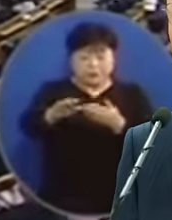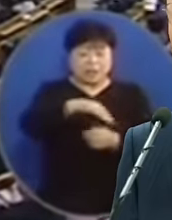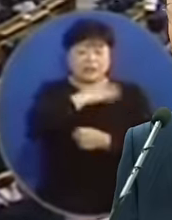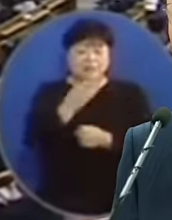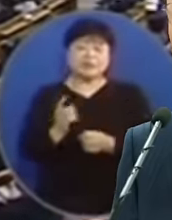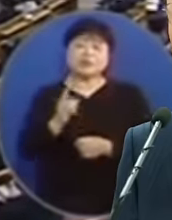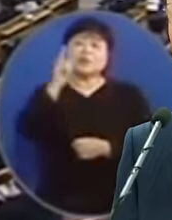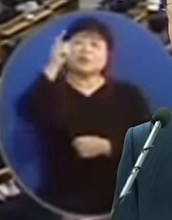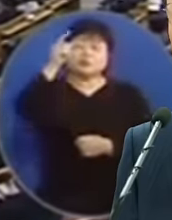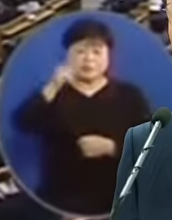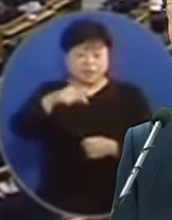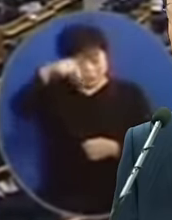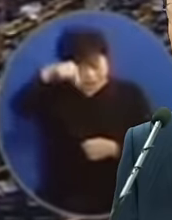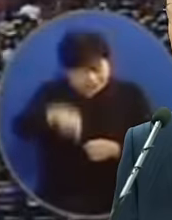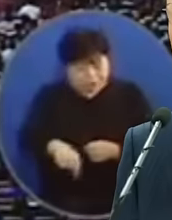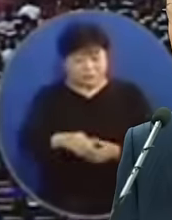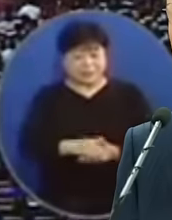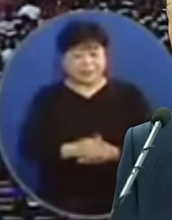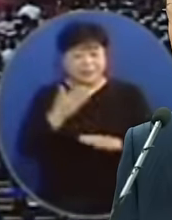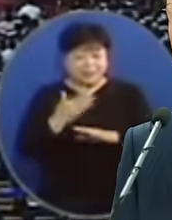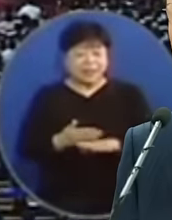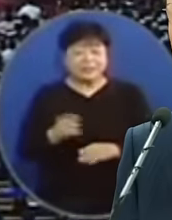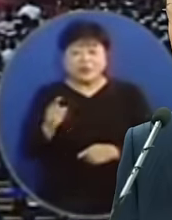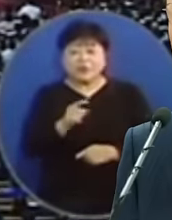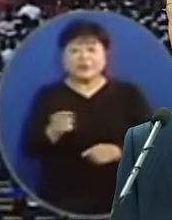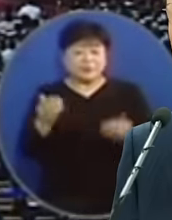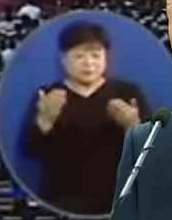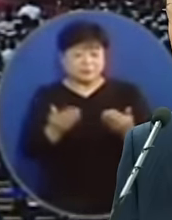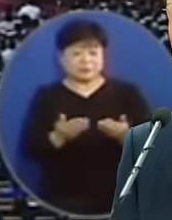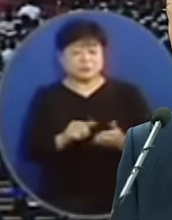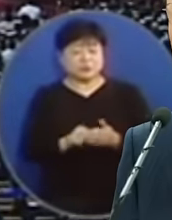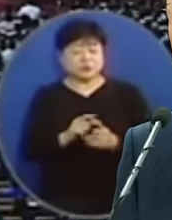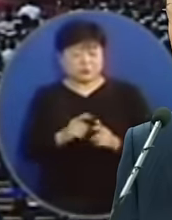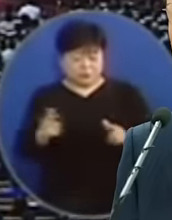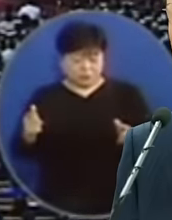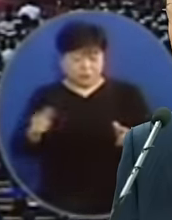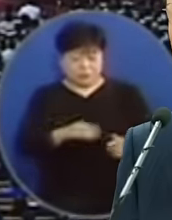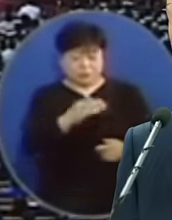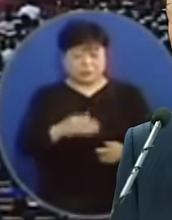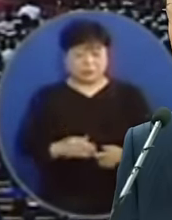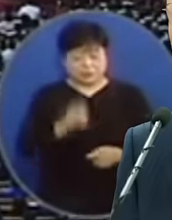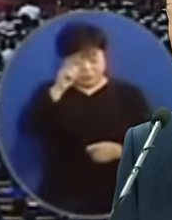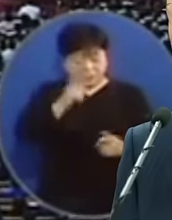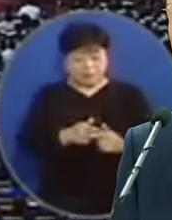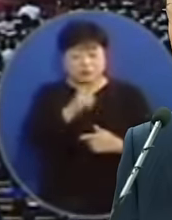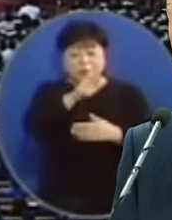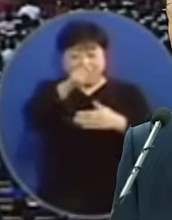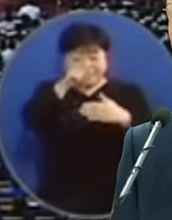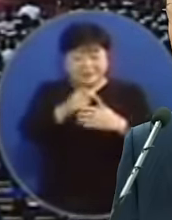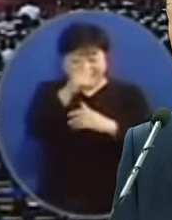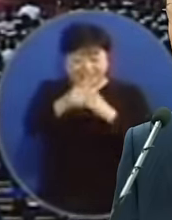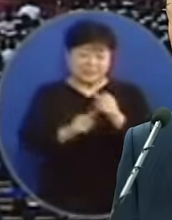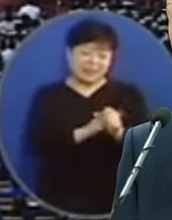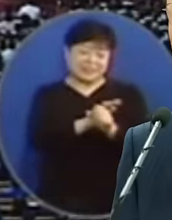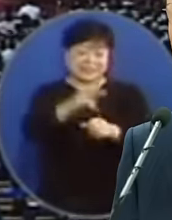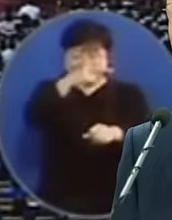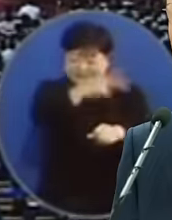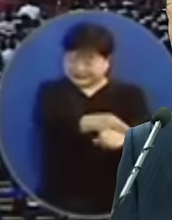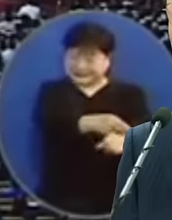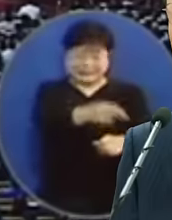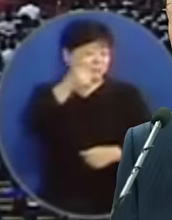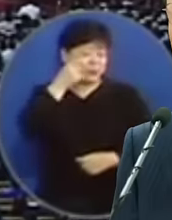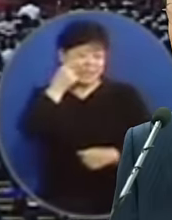능력이나 높음이나 기쁨이나 다른 어떤 피조물이라도 우리를 우리 주 그리스도 예수 안에 있는 하나님의 사랑에서 끊을